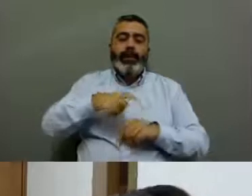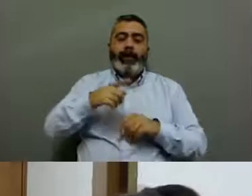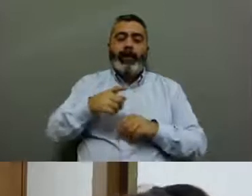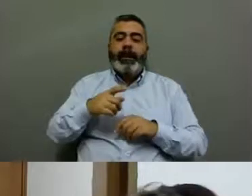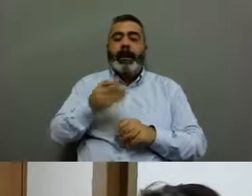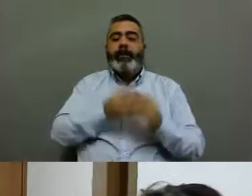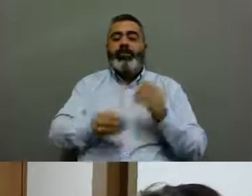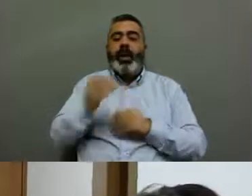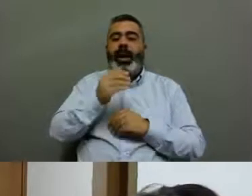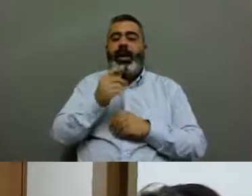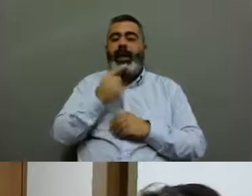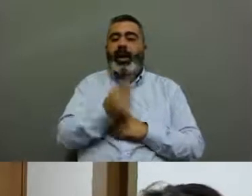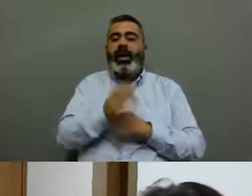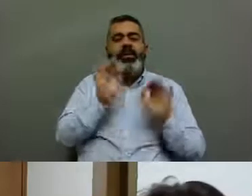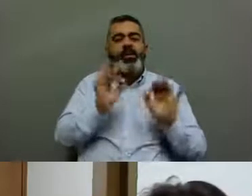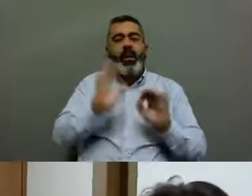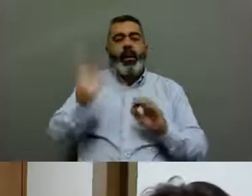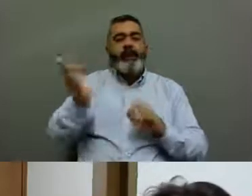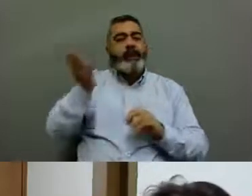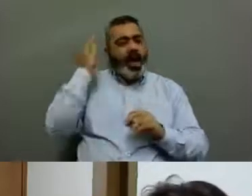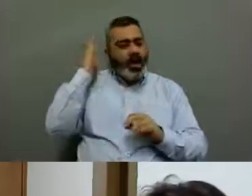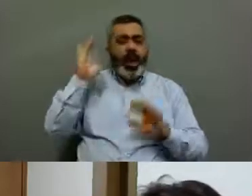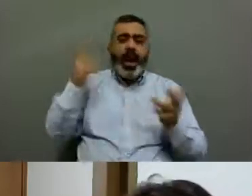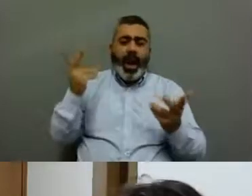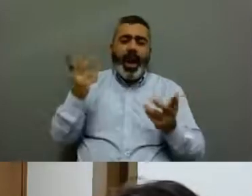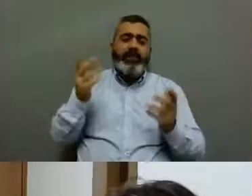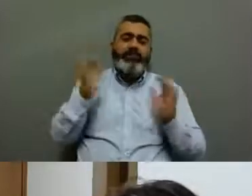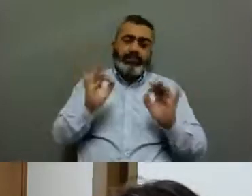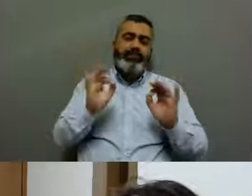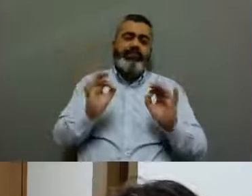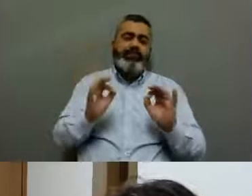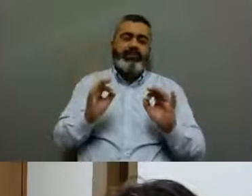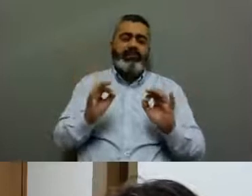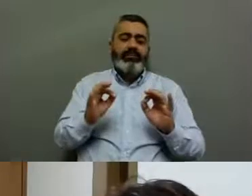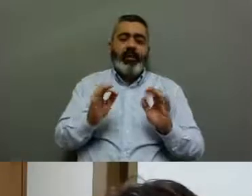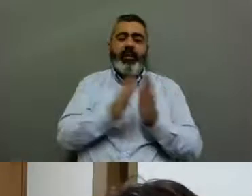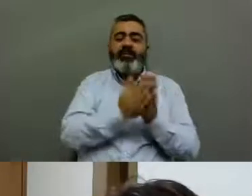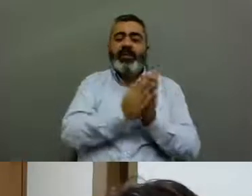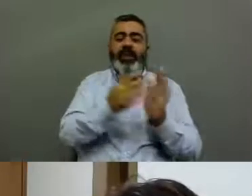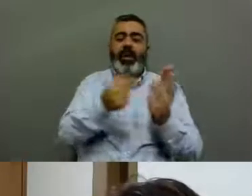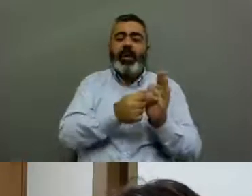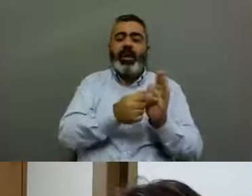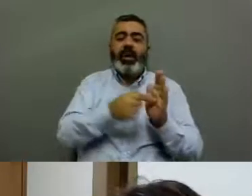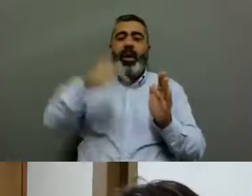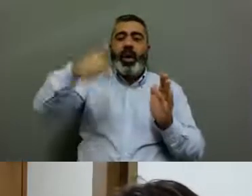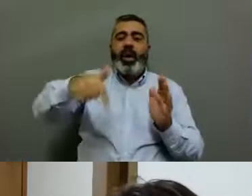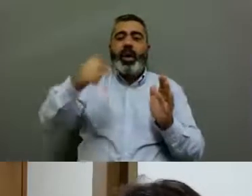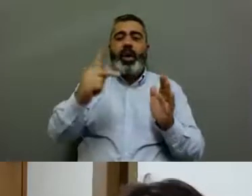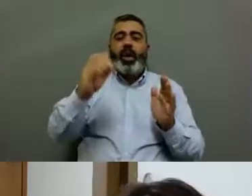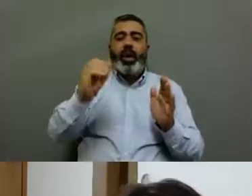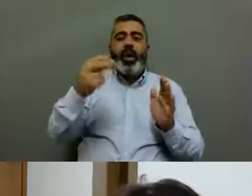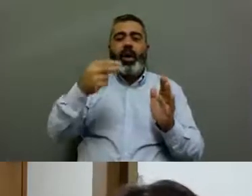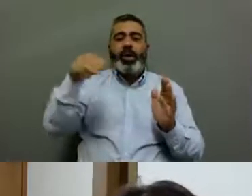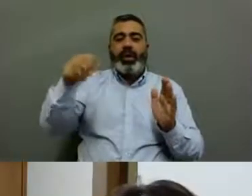στο κλασικό, παλιό μεν κλασικό δε βιβλίο του Γκόφμαν για